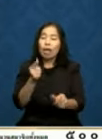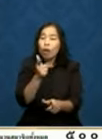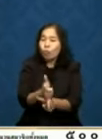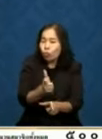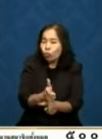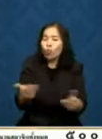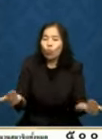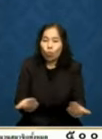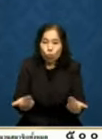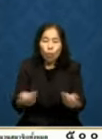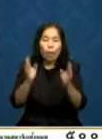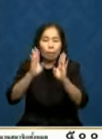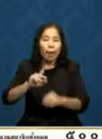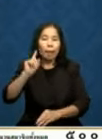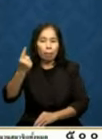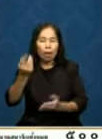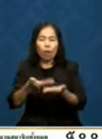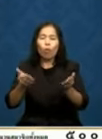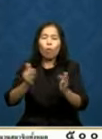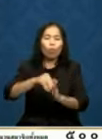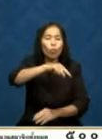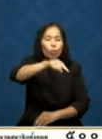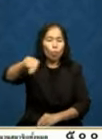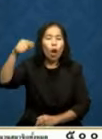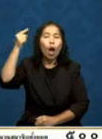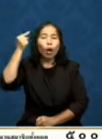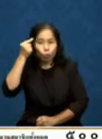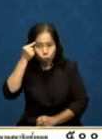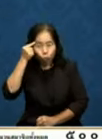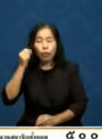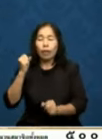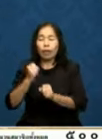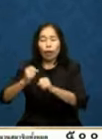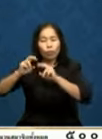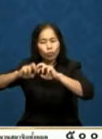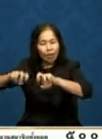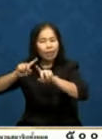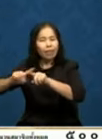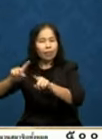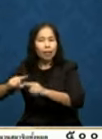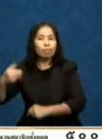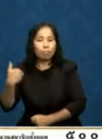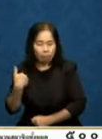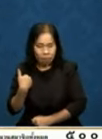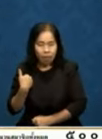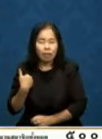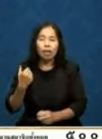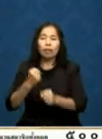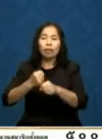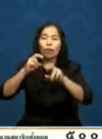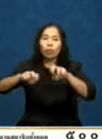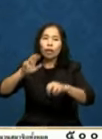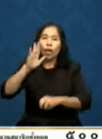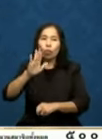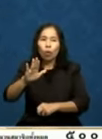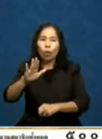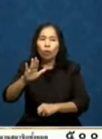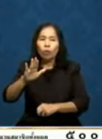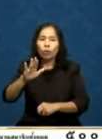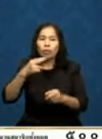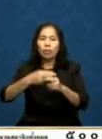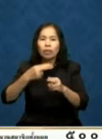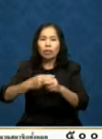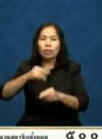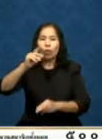บบใหม่ที่ปัจจุบันทุกครอบครัวก็ใช้กันนะคะแล้วก็มีงานวิจัยมากมายด้วยค่ะมีงานวิจัยของ End